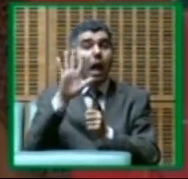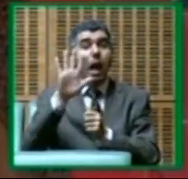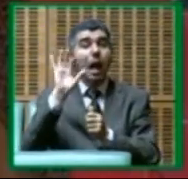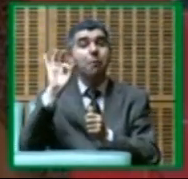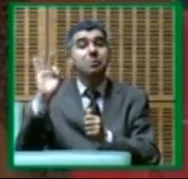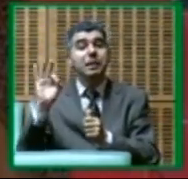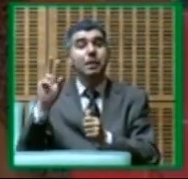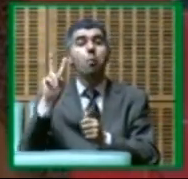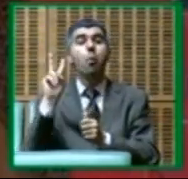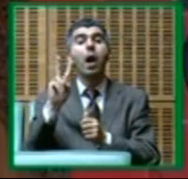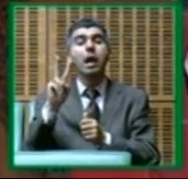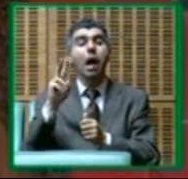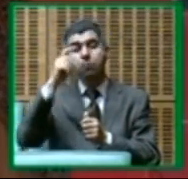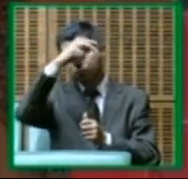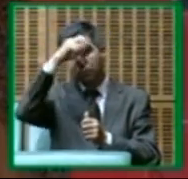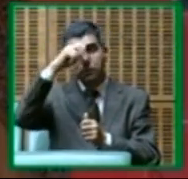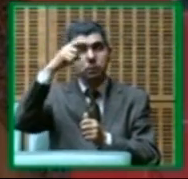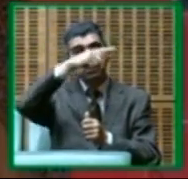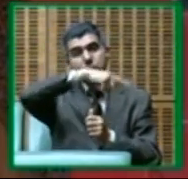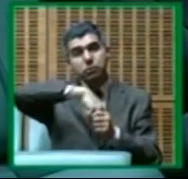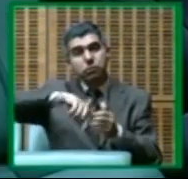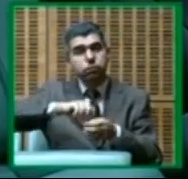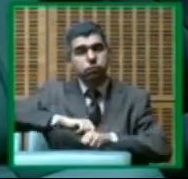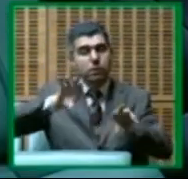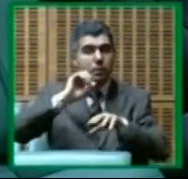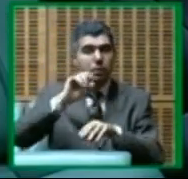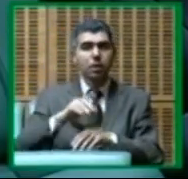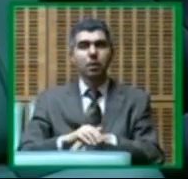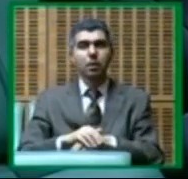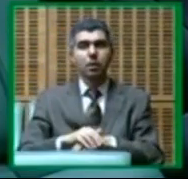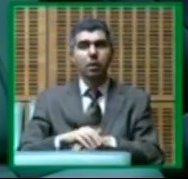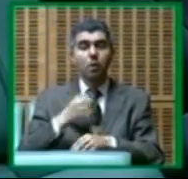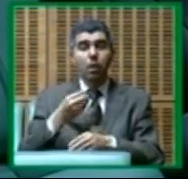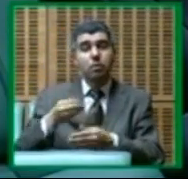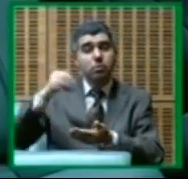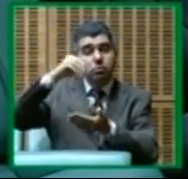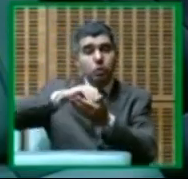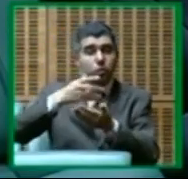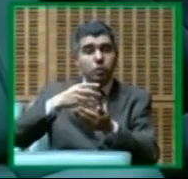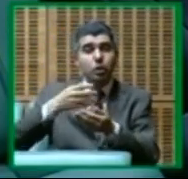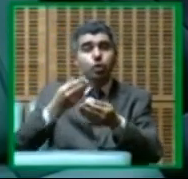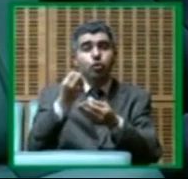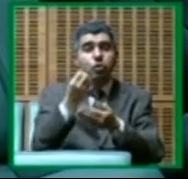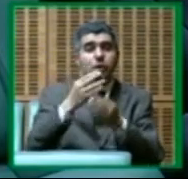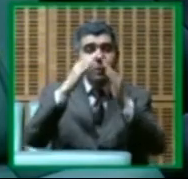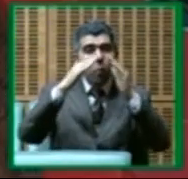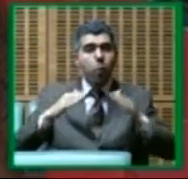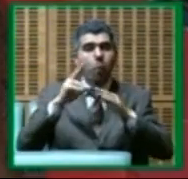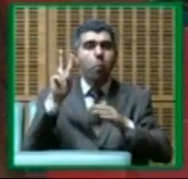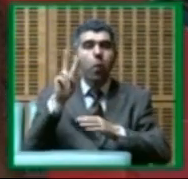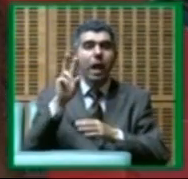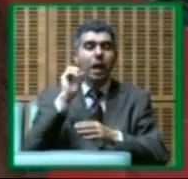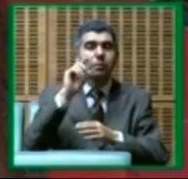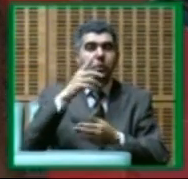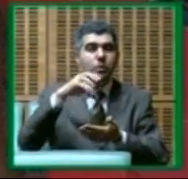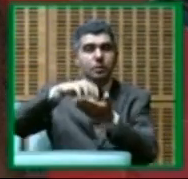طبعا بالتجهيزات الضروريه باش تضمن واحد الجوده اللي كان على مستوى الخدمات ديالها. اعاده هيكله 4 ديال المخيمات الكبرى للارتقاء بها الى